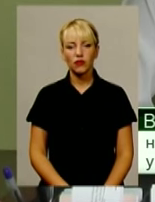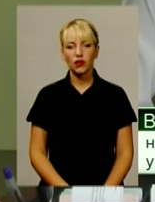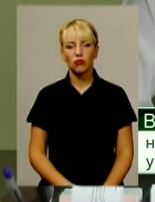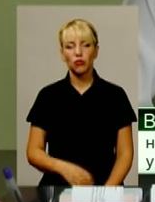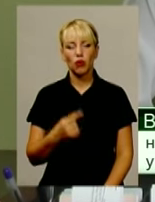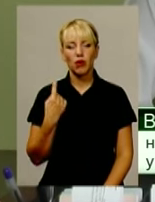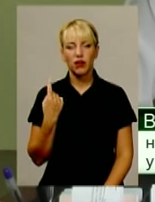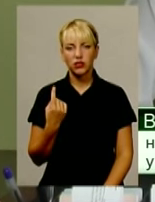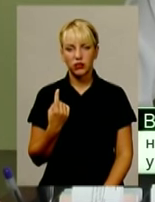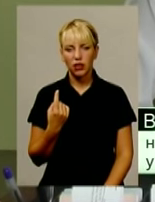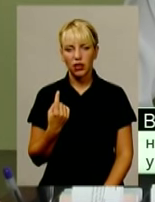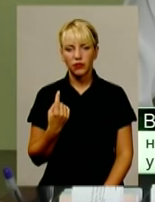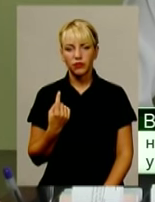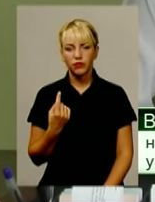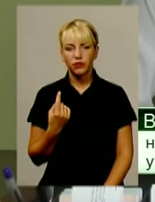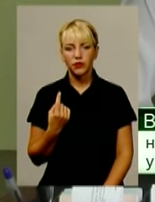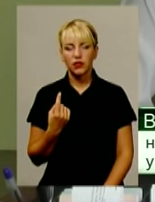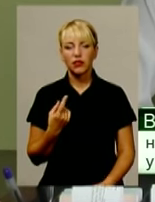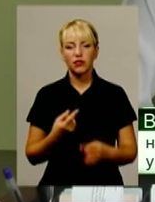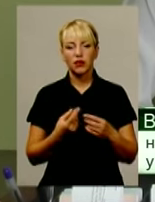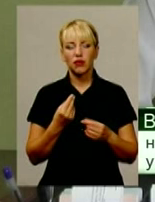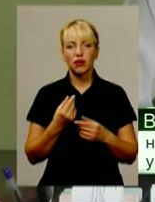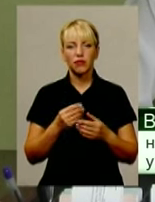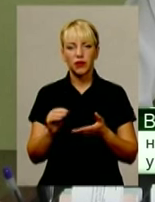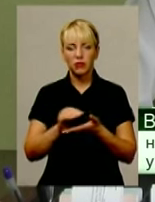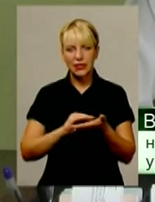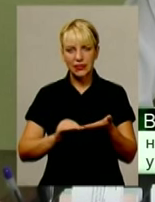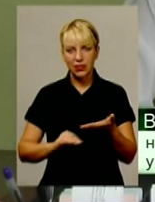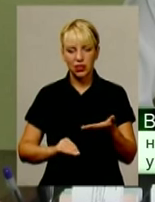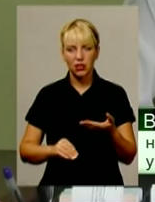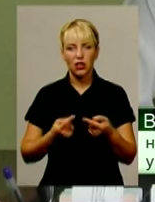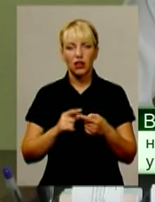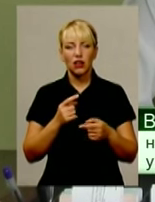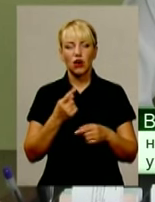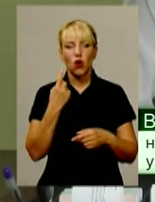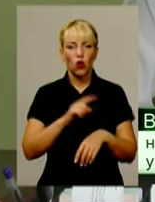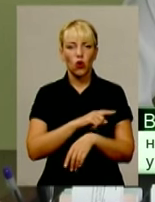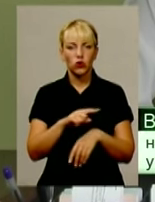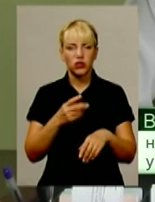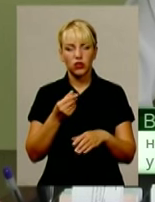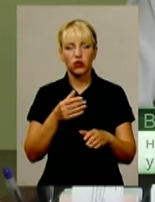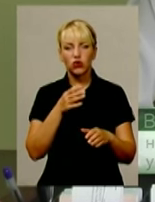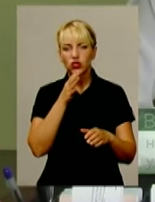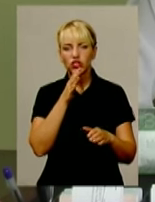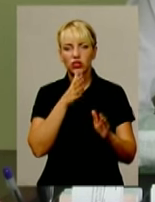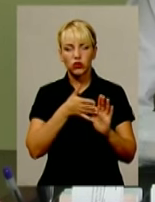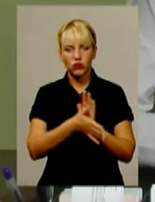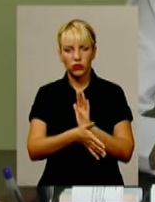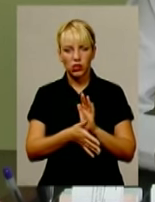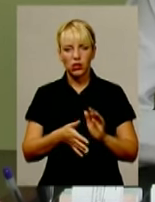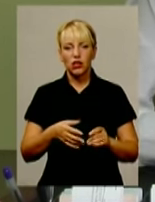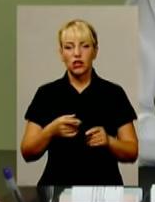По-перше, підраховано, що орієнтовне підприємство забирає годину в день кадровика заповнення трудової книжки. Тобто це буде